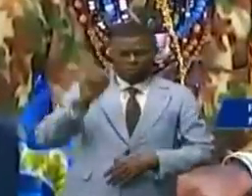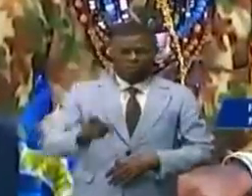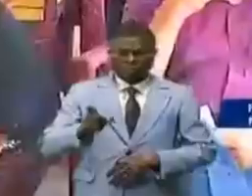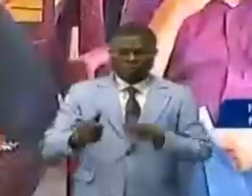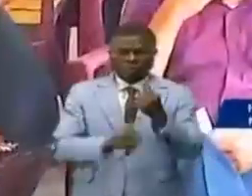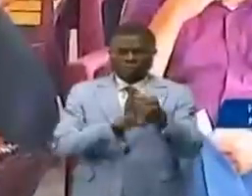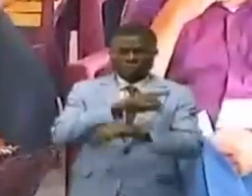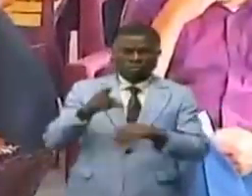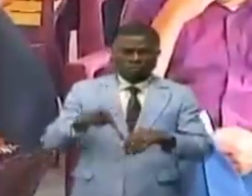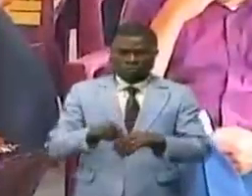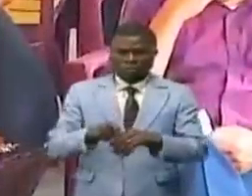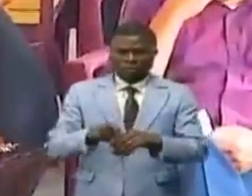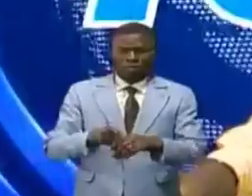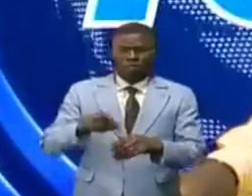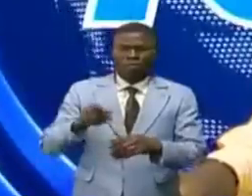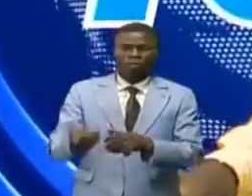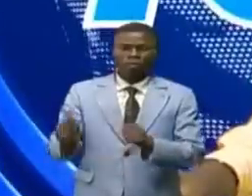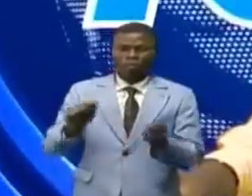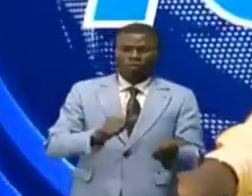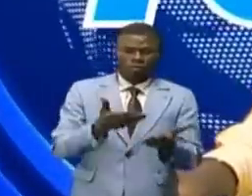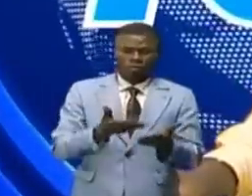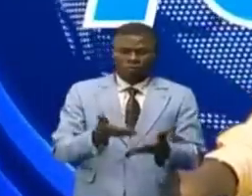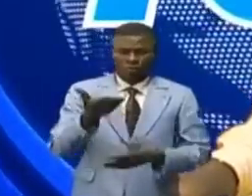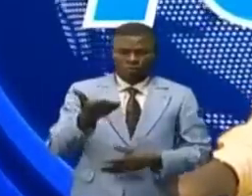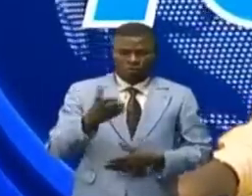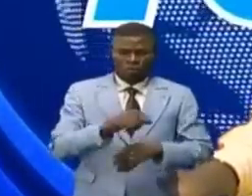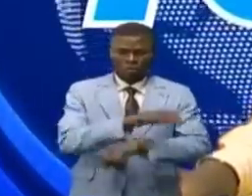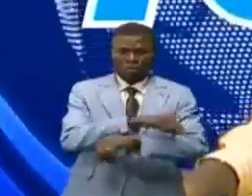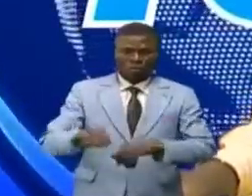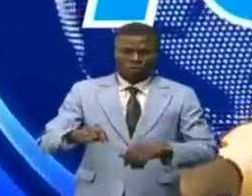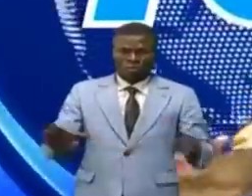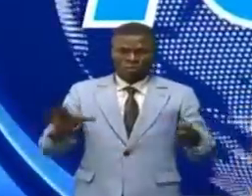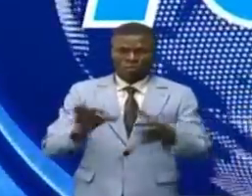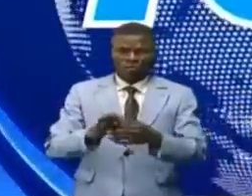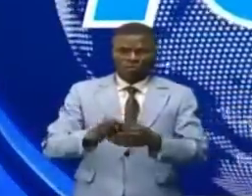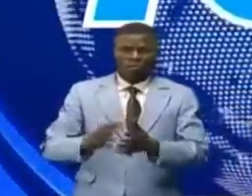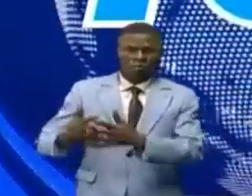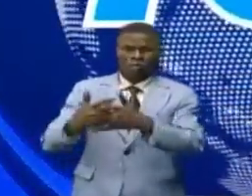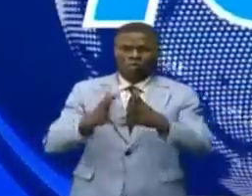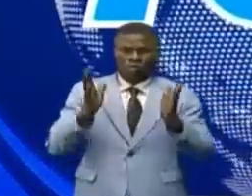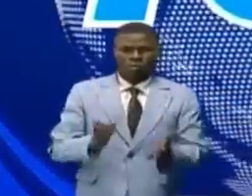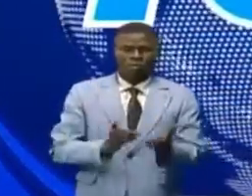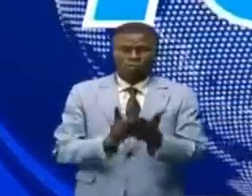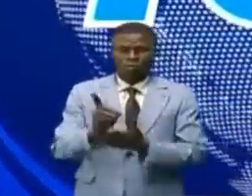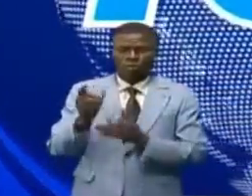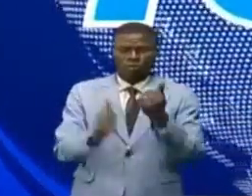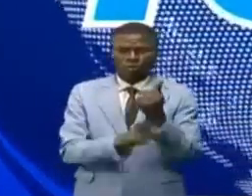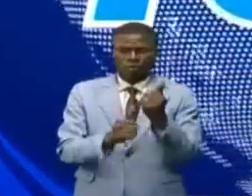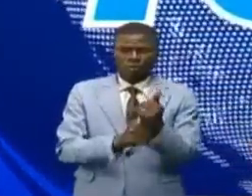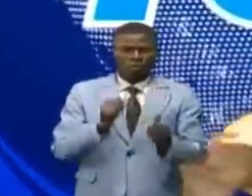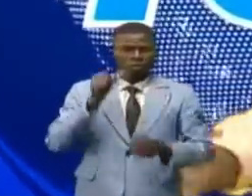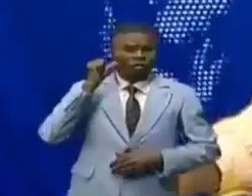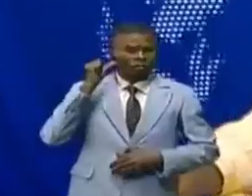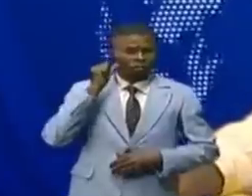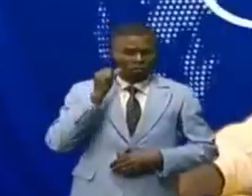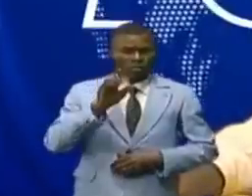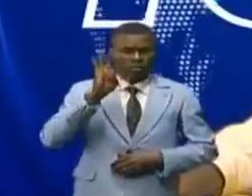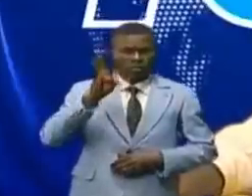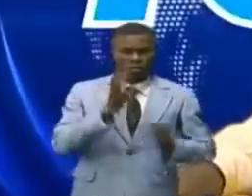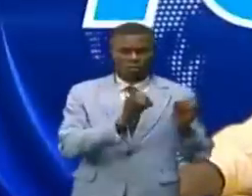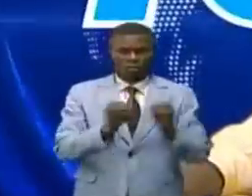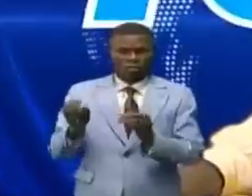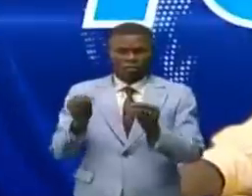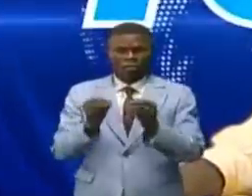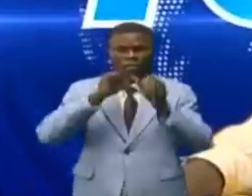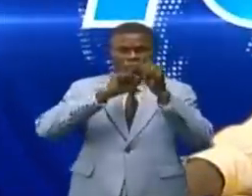Baptiste qui le Bureau conjoint des Nations Unies au droit de l'homme atténue hier jeudi une